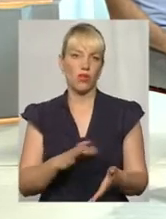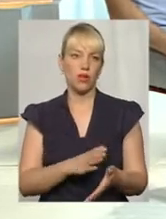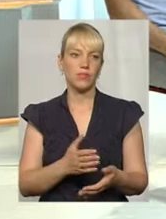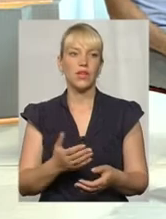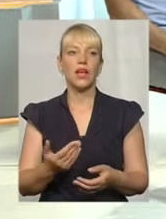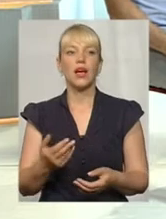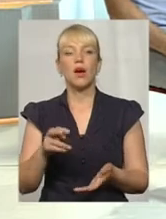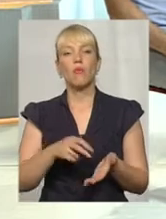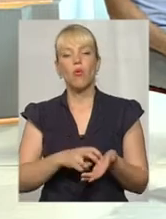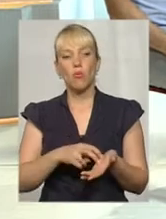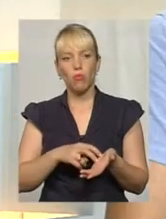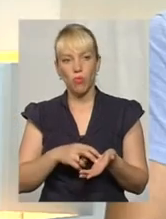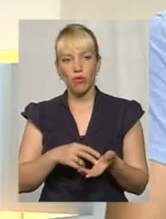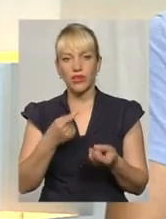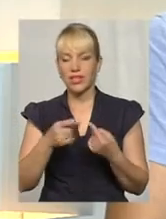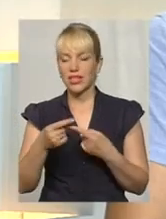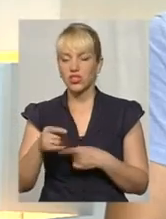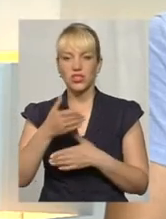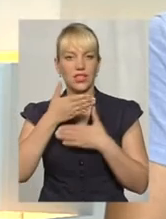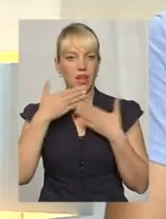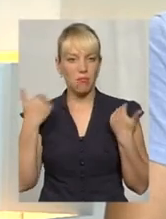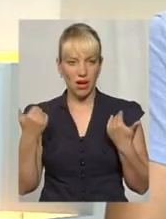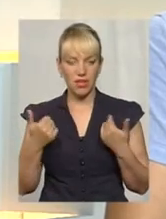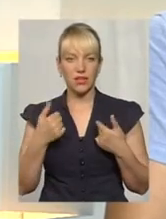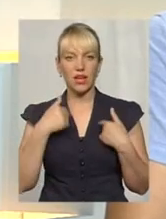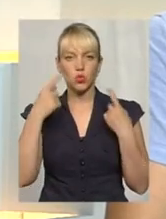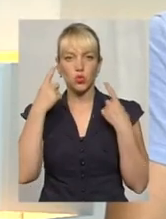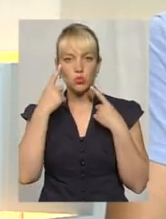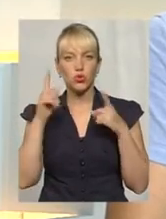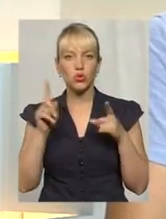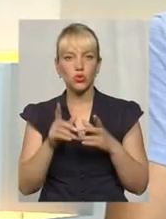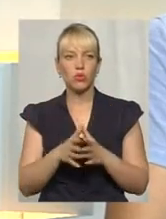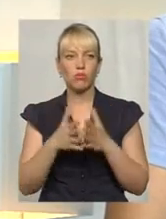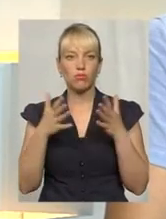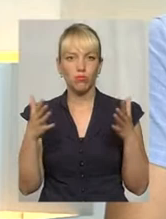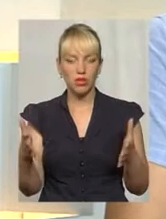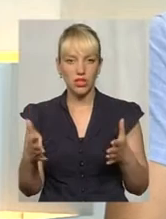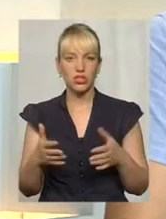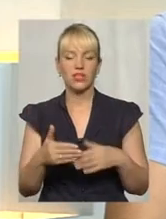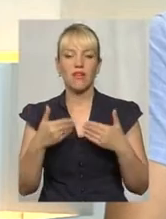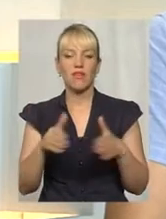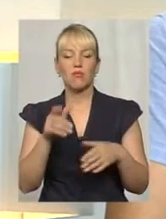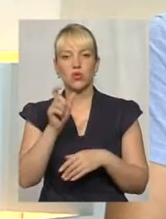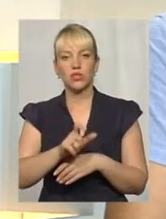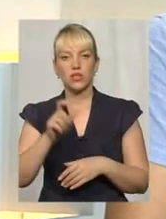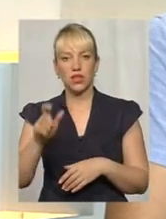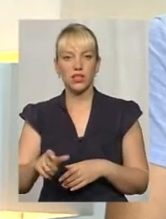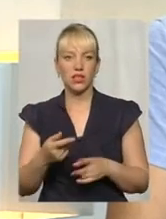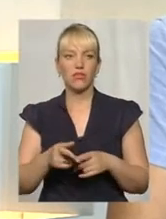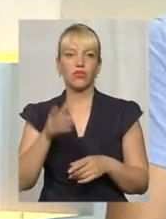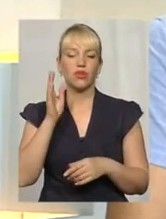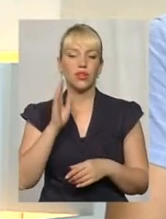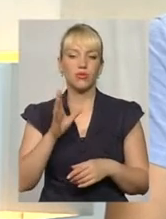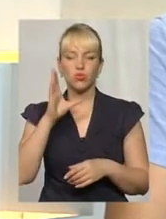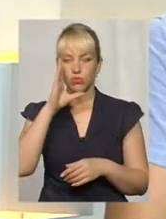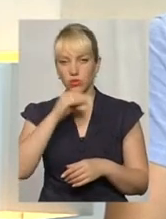Та побоювань інших немає. Я думаю, що переважна більшість випускників успішно справляться із